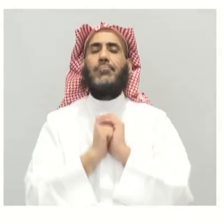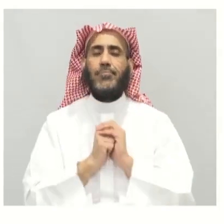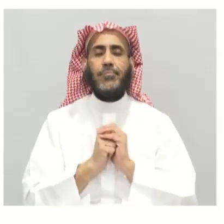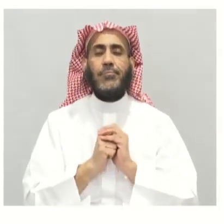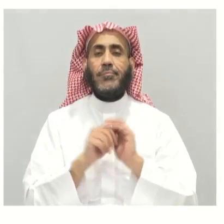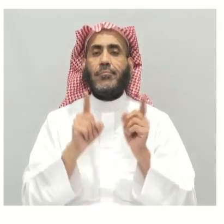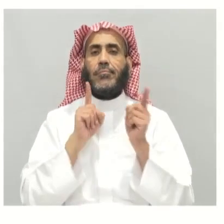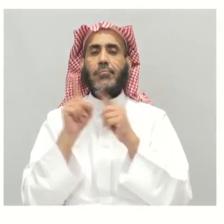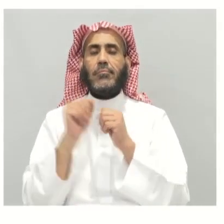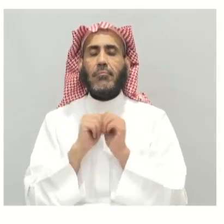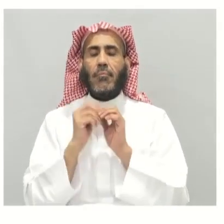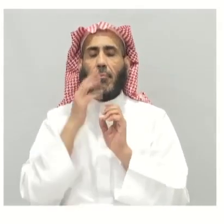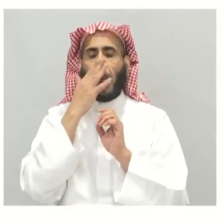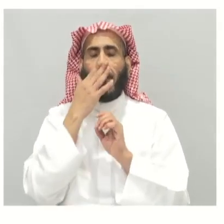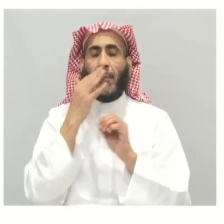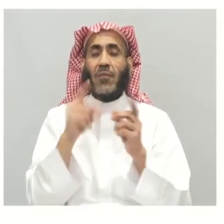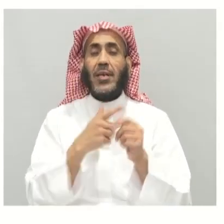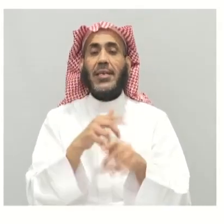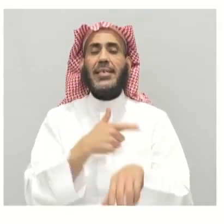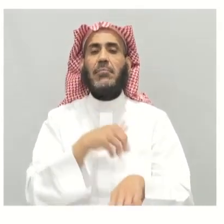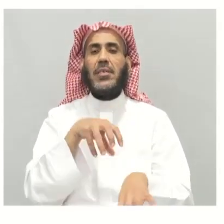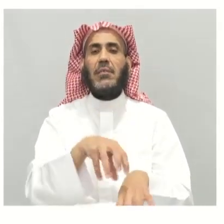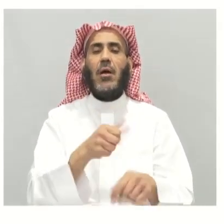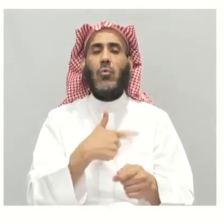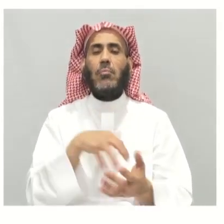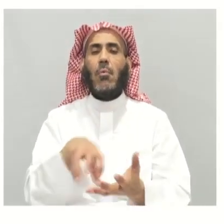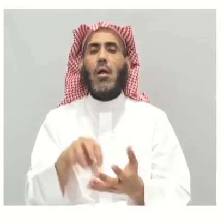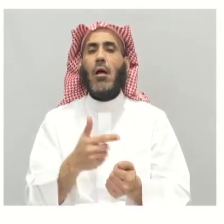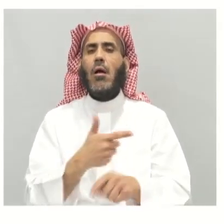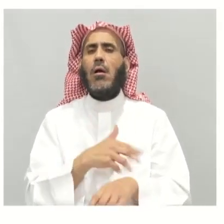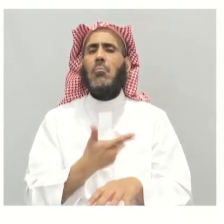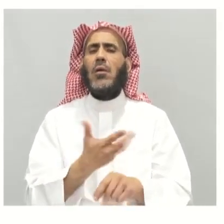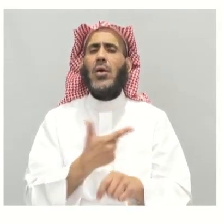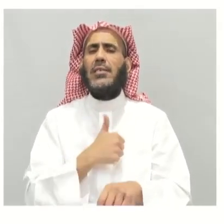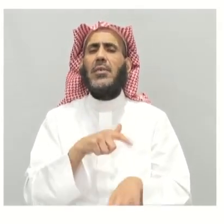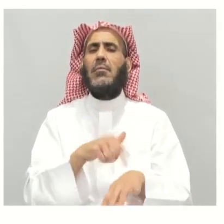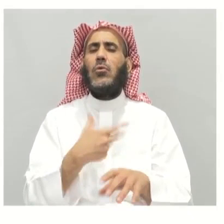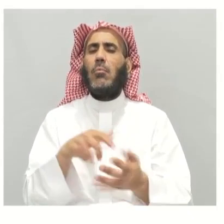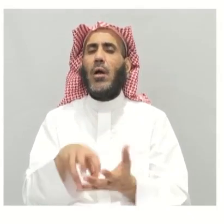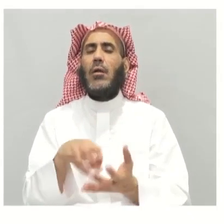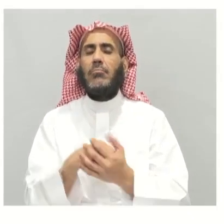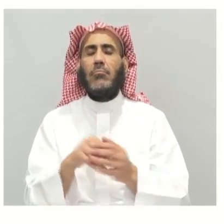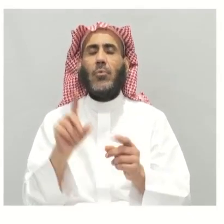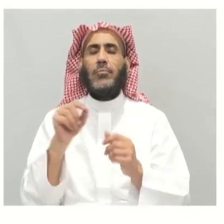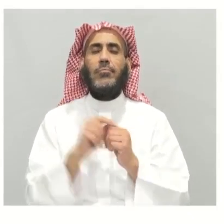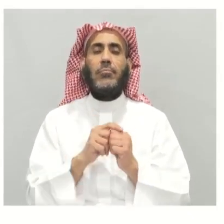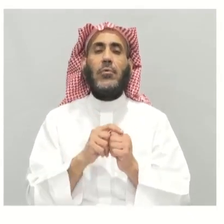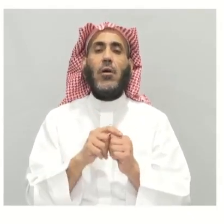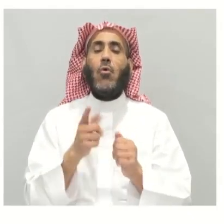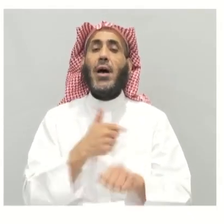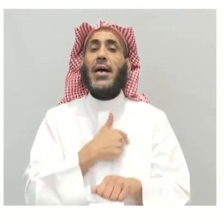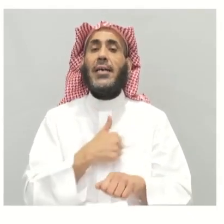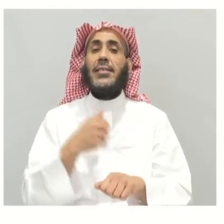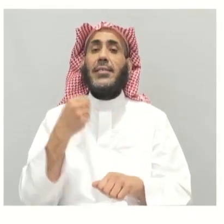تعرفنا على اسمي الزمان والمكان. فما هما اسمي الزمان والمكان؟ أحسنتم، هما